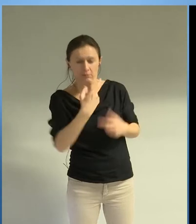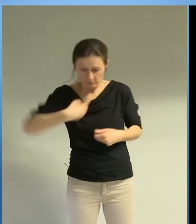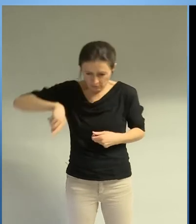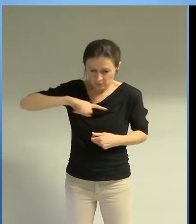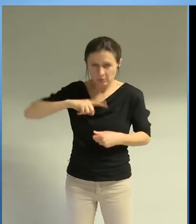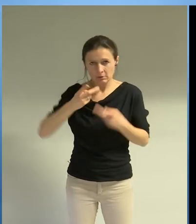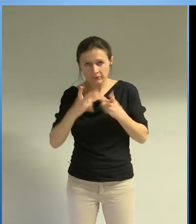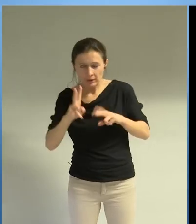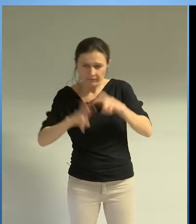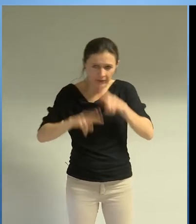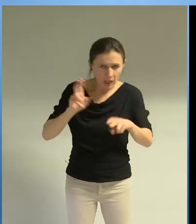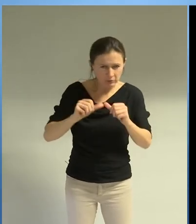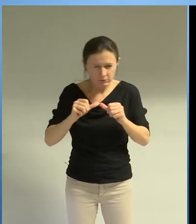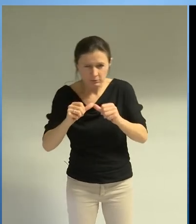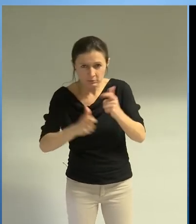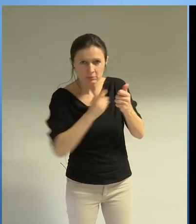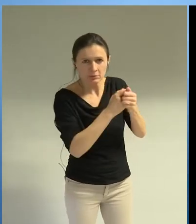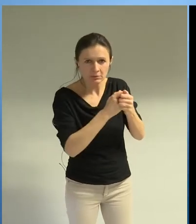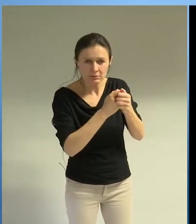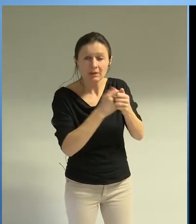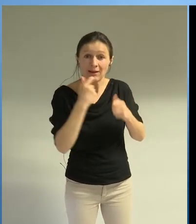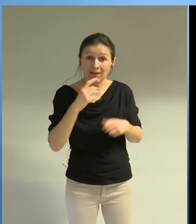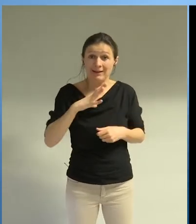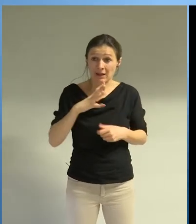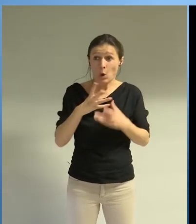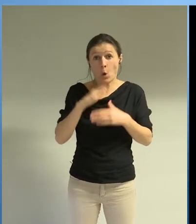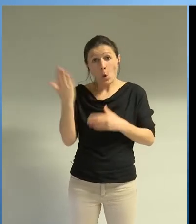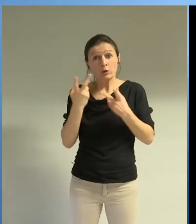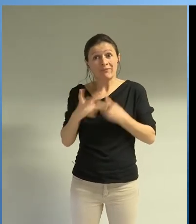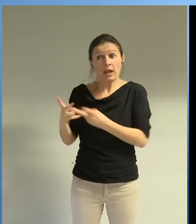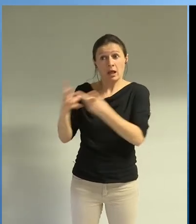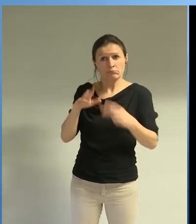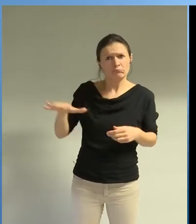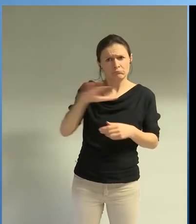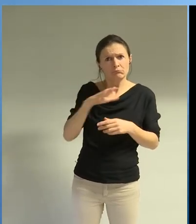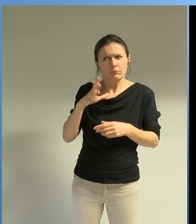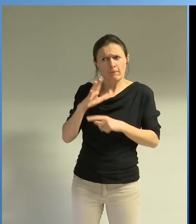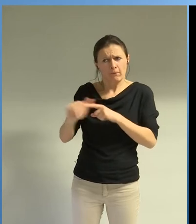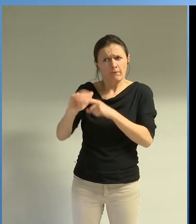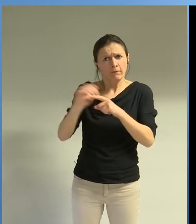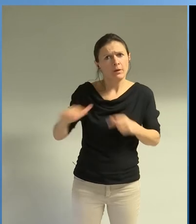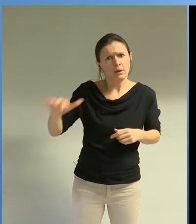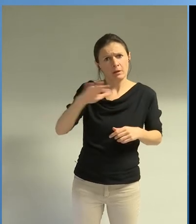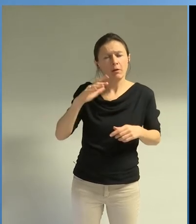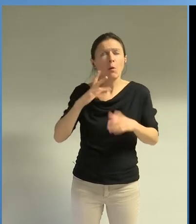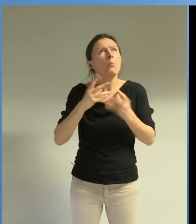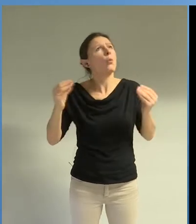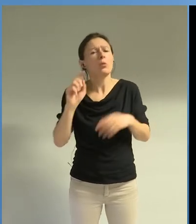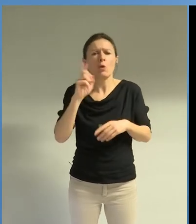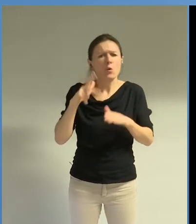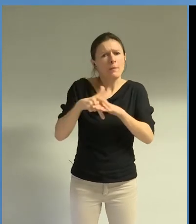alors d'autres villes beaucoup de villes le font beaucoup n'ont pas de temps tout cela mais cela commence depuis l'es2 puis 2020